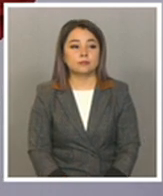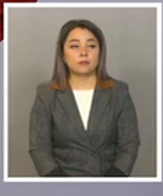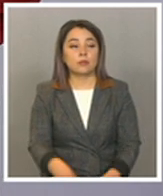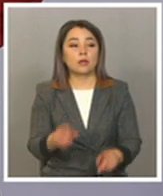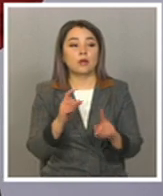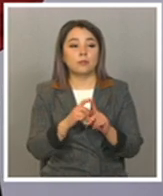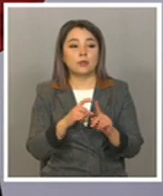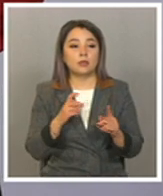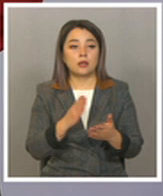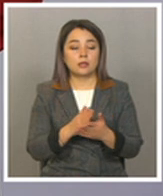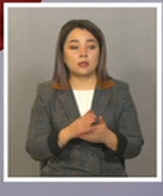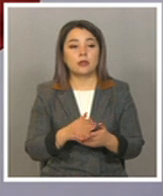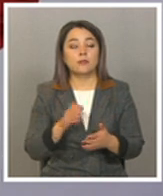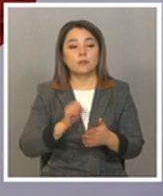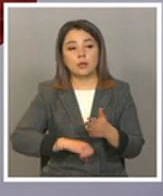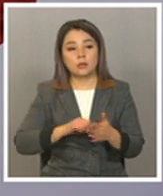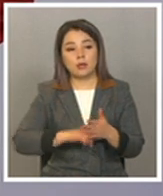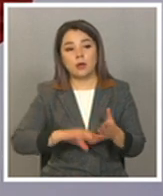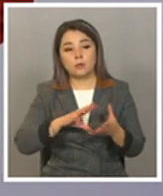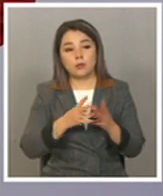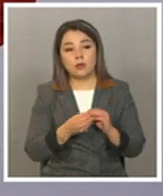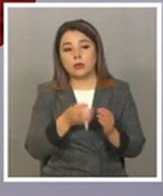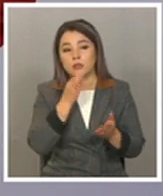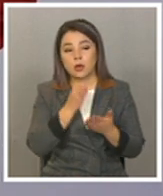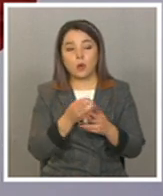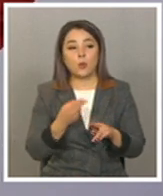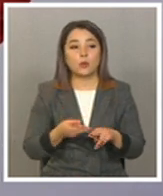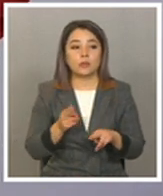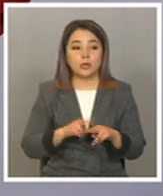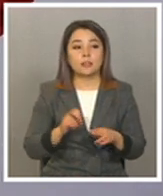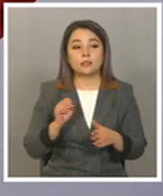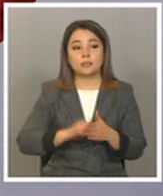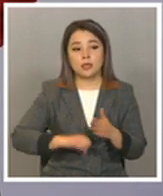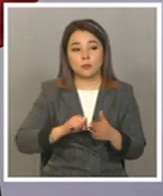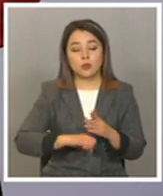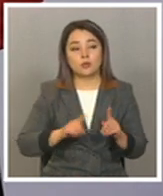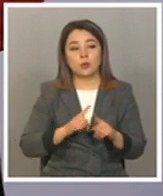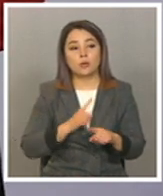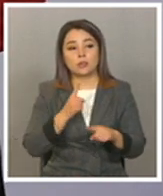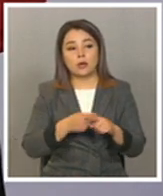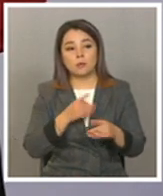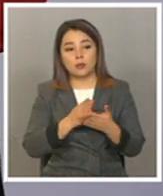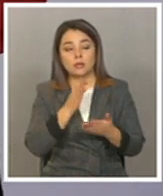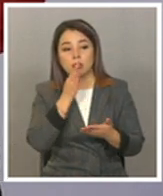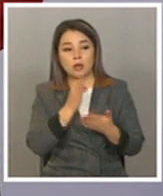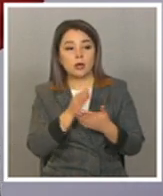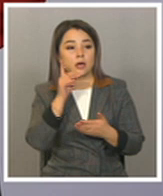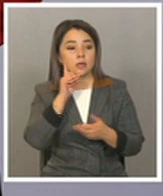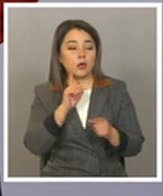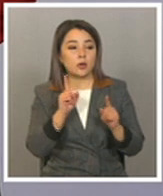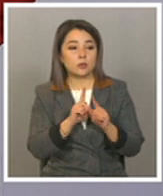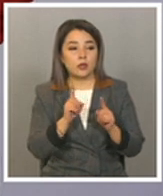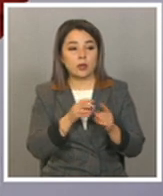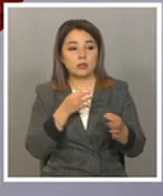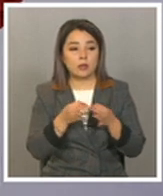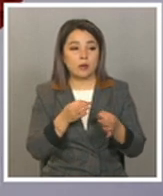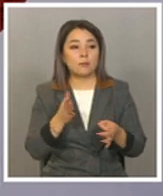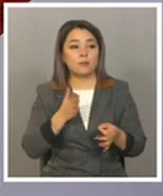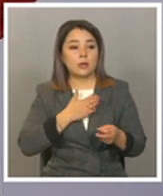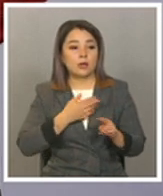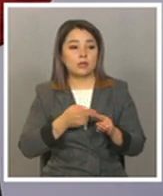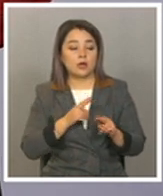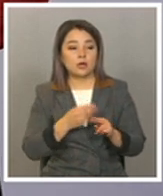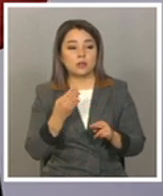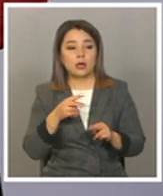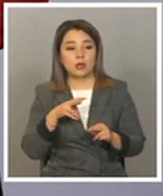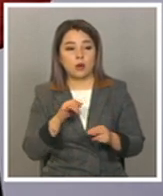Мәтіндегі себеп-салдар мәнді білдіретін өйткені себебі деген шылау мен ыңғайластық мәнді білдіретін мен деген шылау